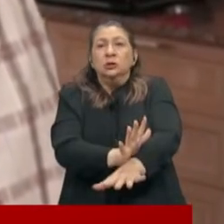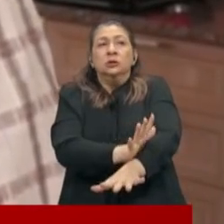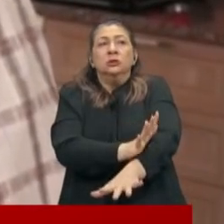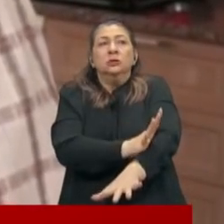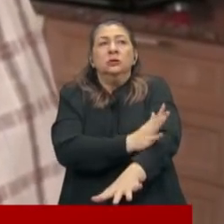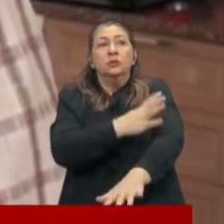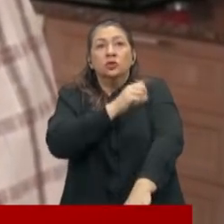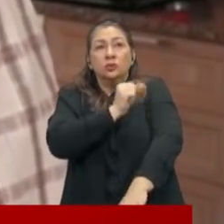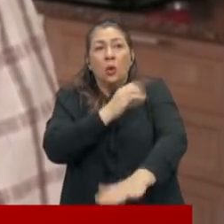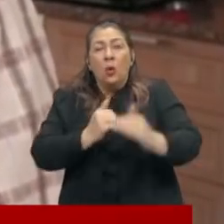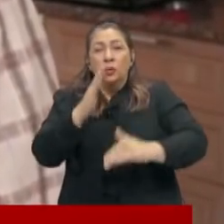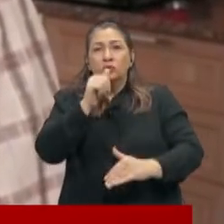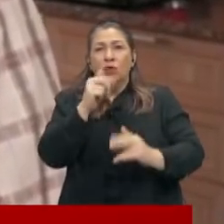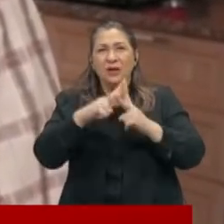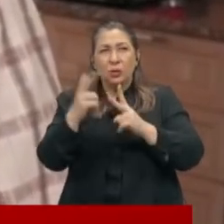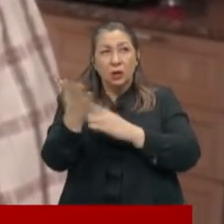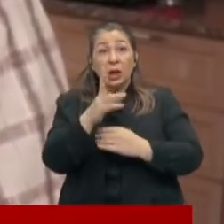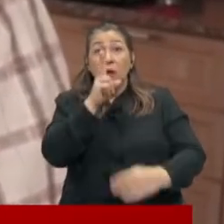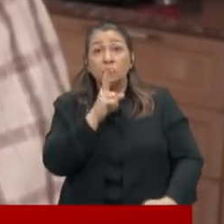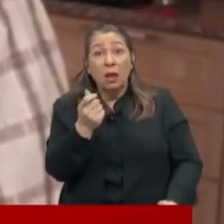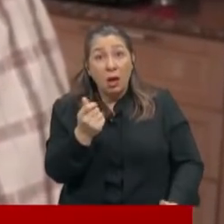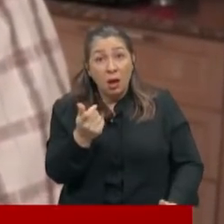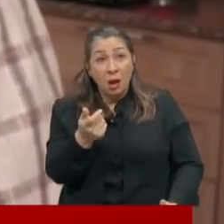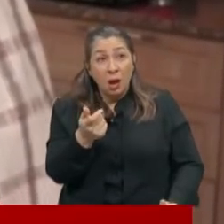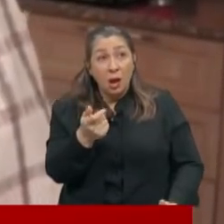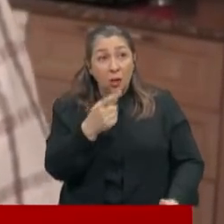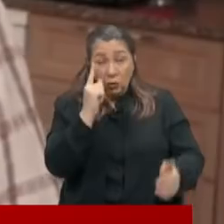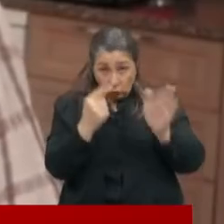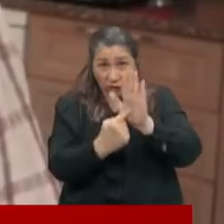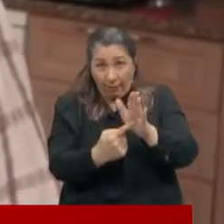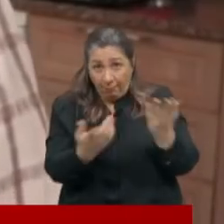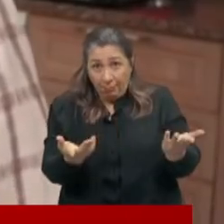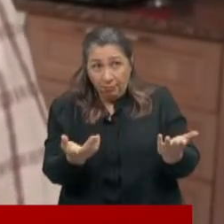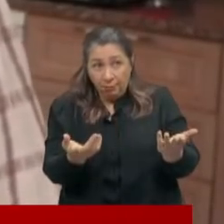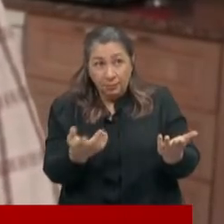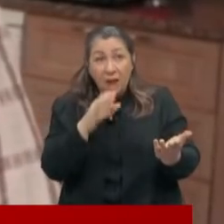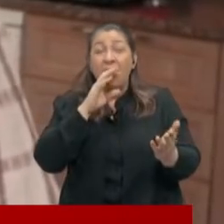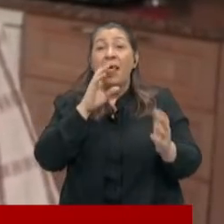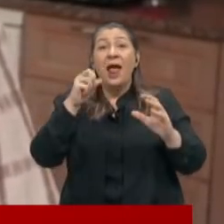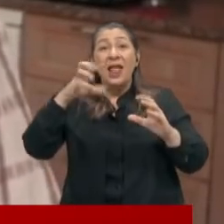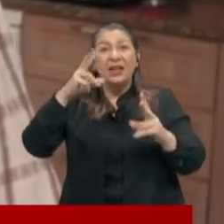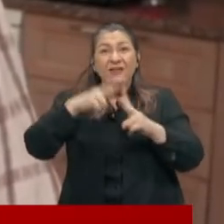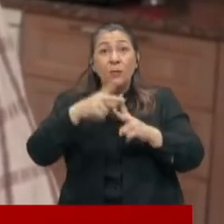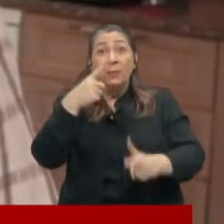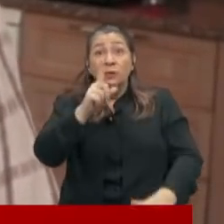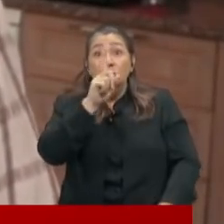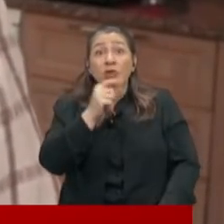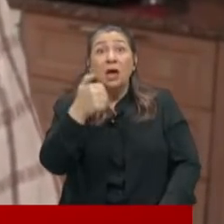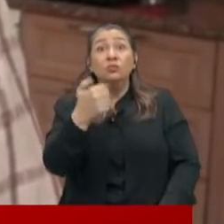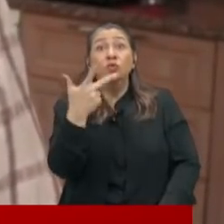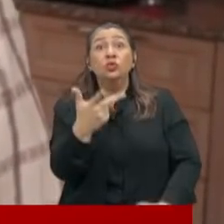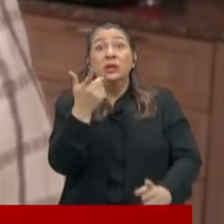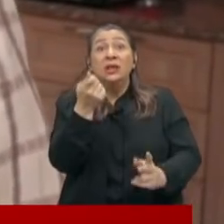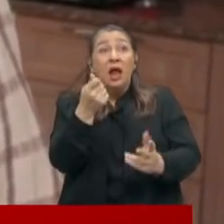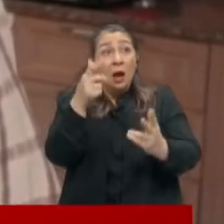diken oldu. Su param geldi şu an için 200 lira. Onu da gösterebilirim. Elektrik parası 1163 lira gelecek,